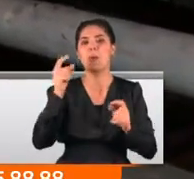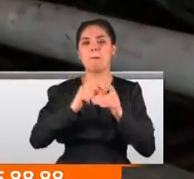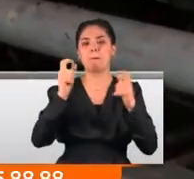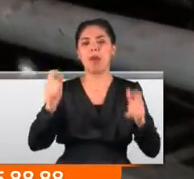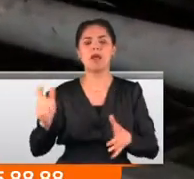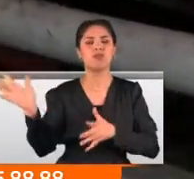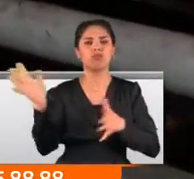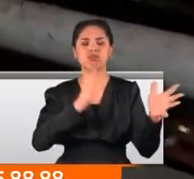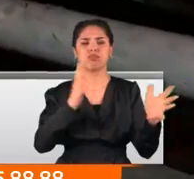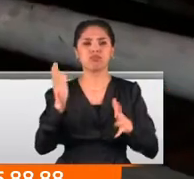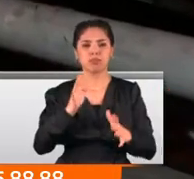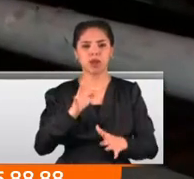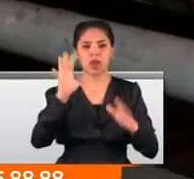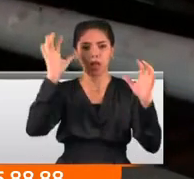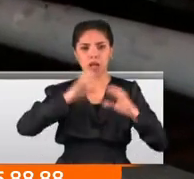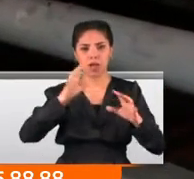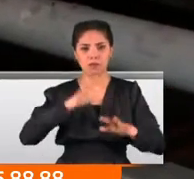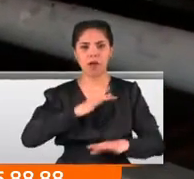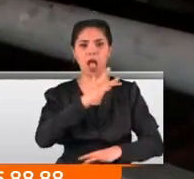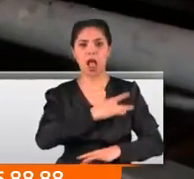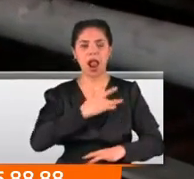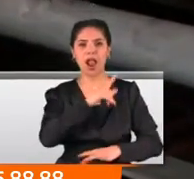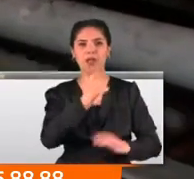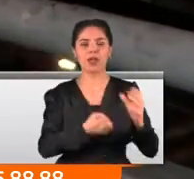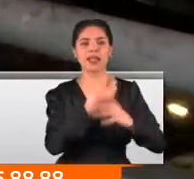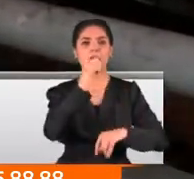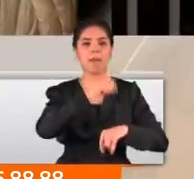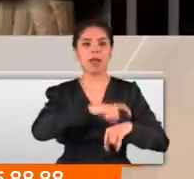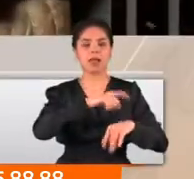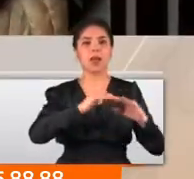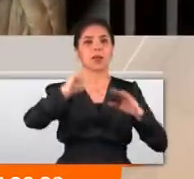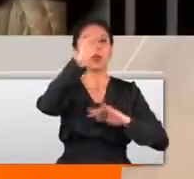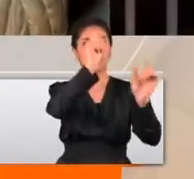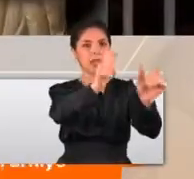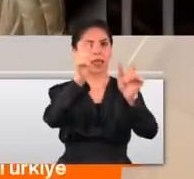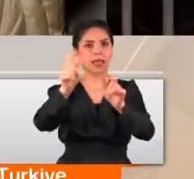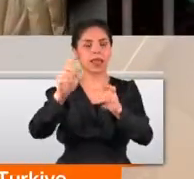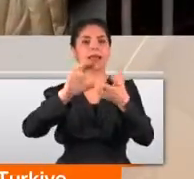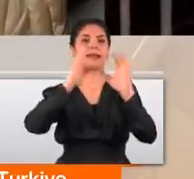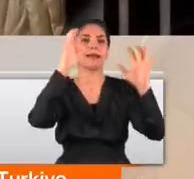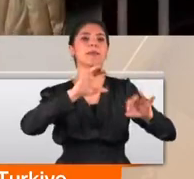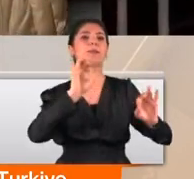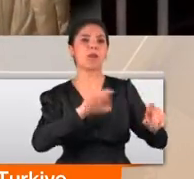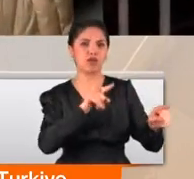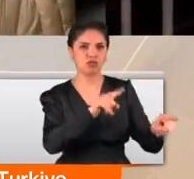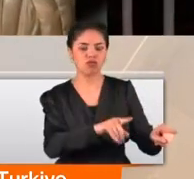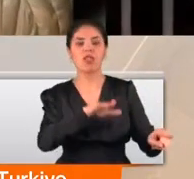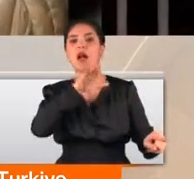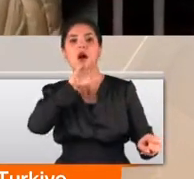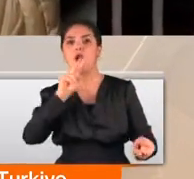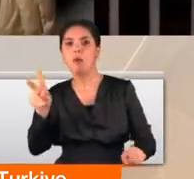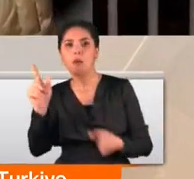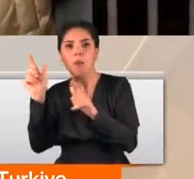söz konusu. Aslında Anadolu yakasının sabah saatlerinde Anadolu yakasının yüksek kesimlerinde kar yağışı başlamıştı. Avrupa